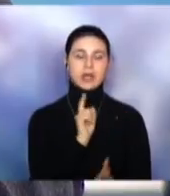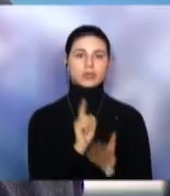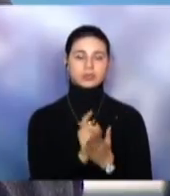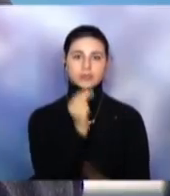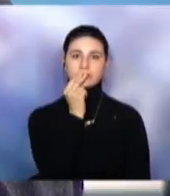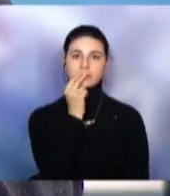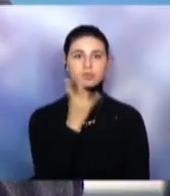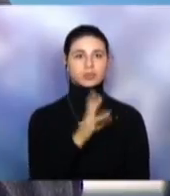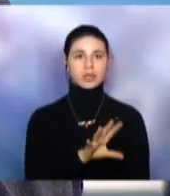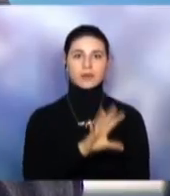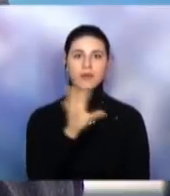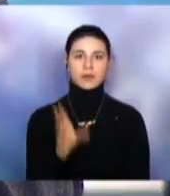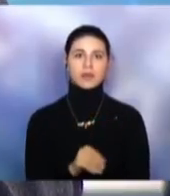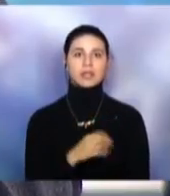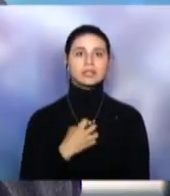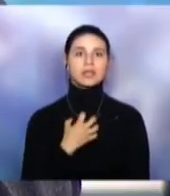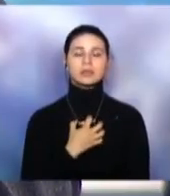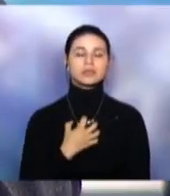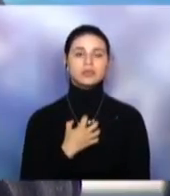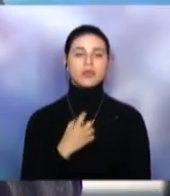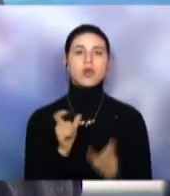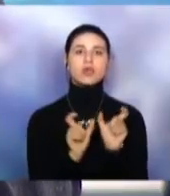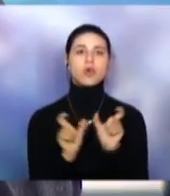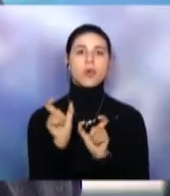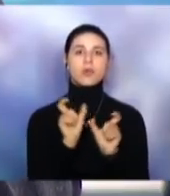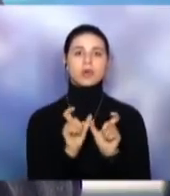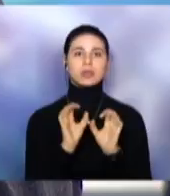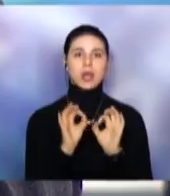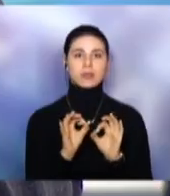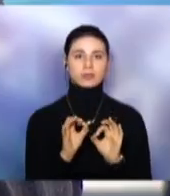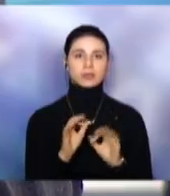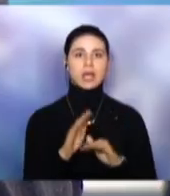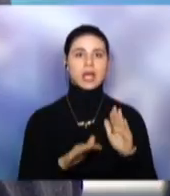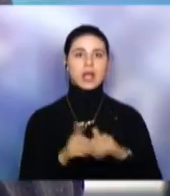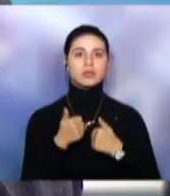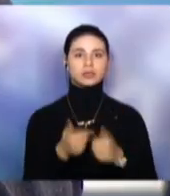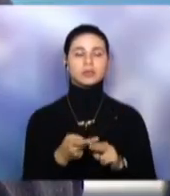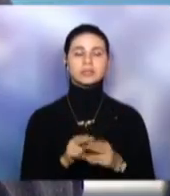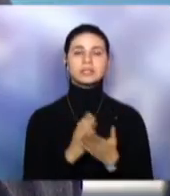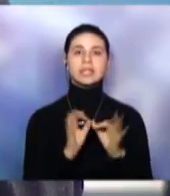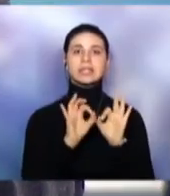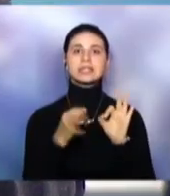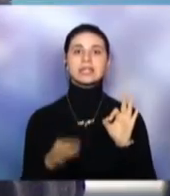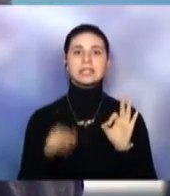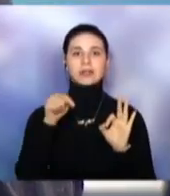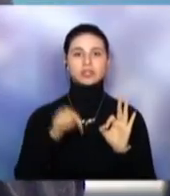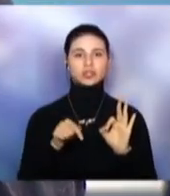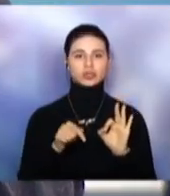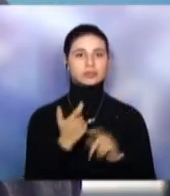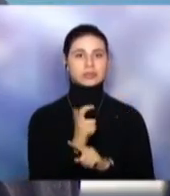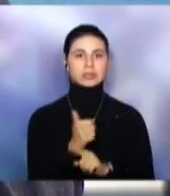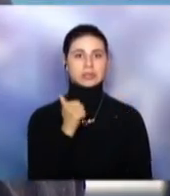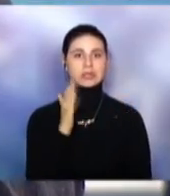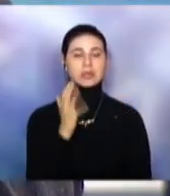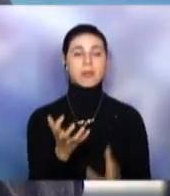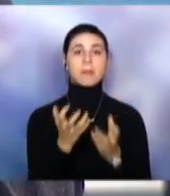რომელიც ერთ-ერთ ყველაზე მნიშვნელოვან კომპონენტის ბალანსს უწყობს ხელს, ეს არის ჩვენი ნაწლავური მიკროფლორა. მიღების წესზე